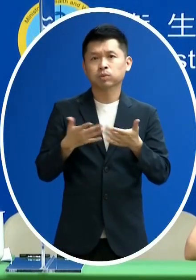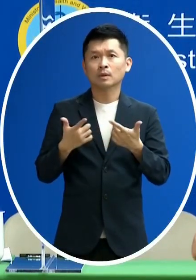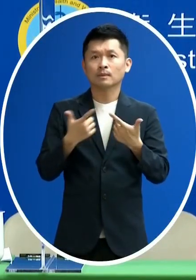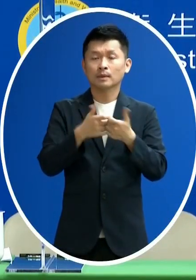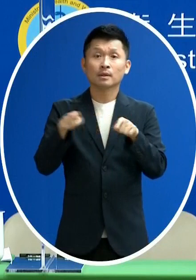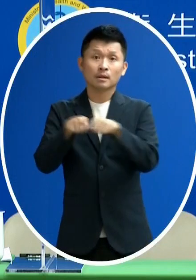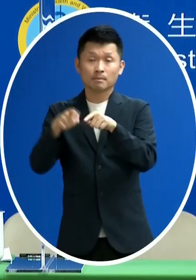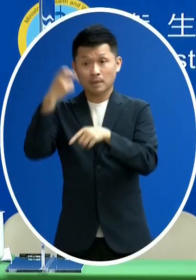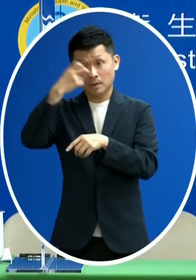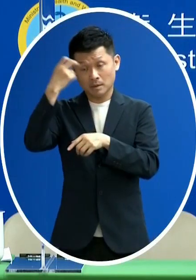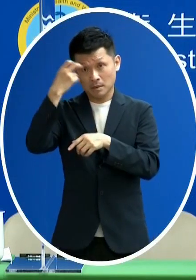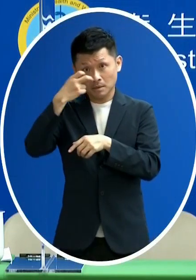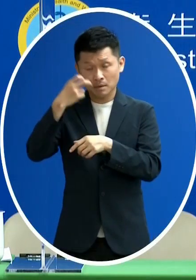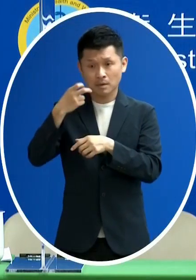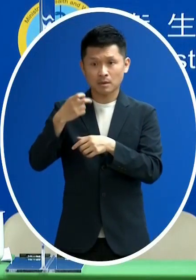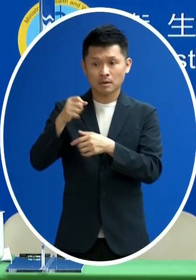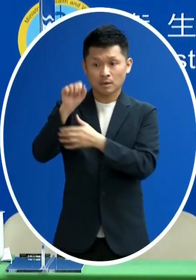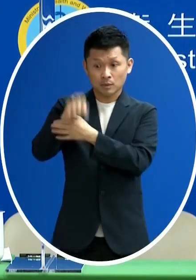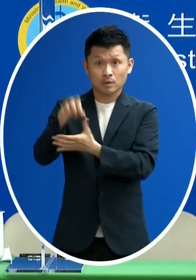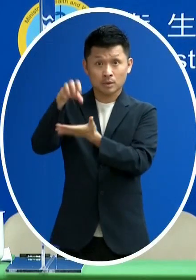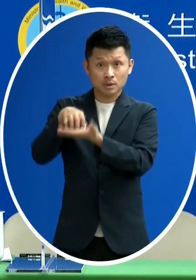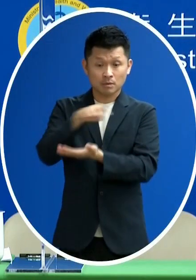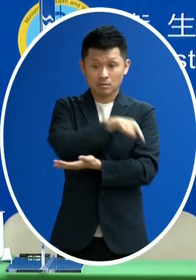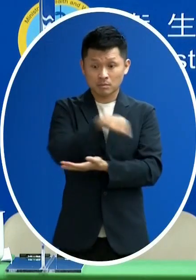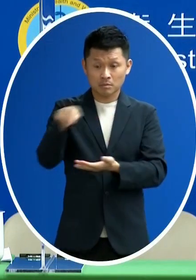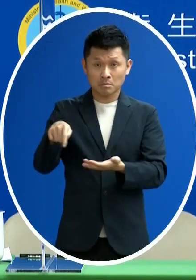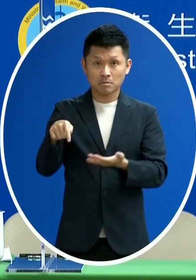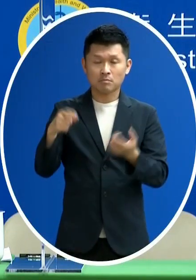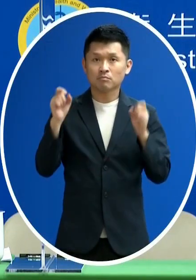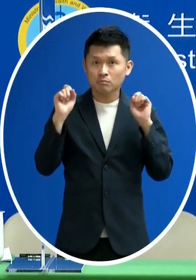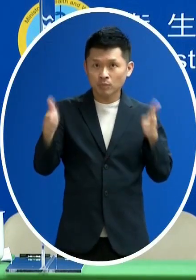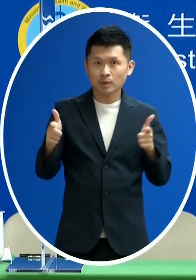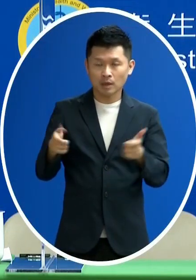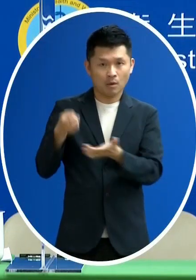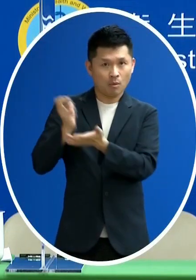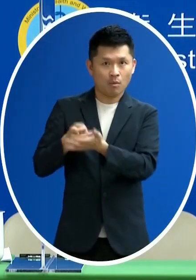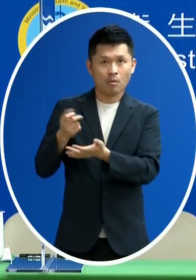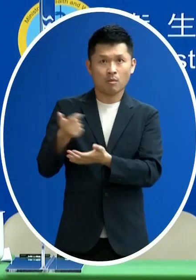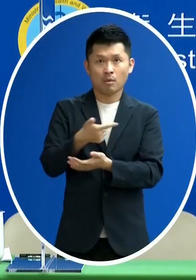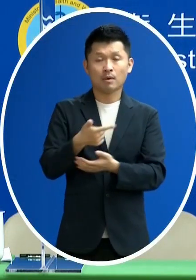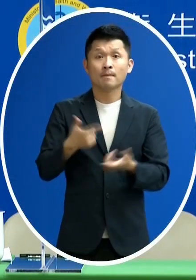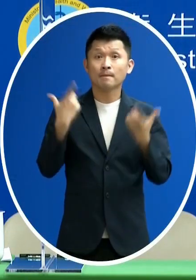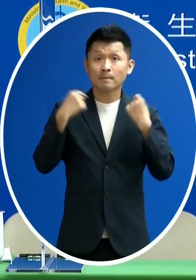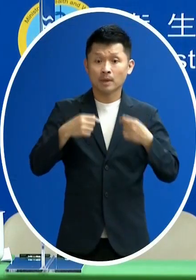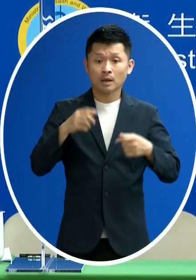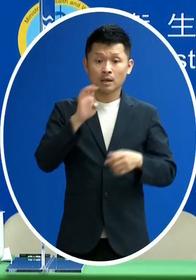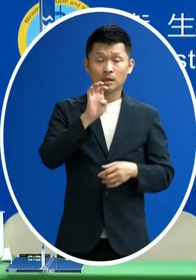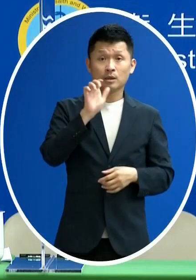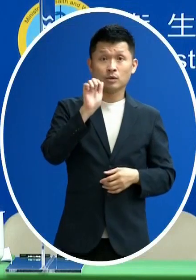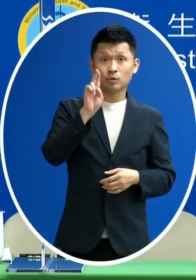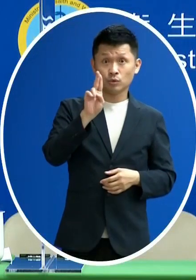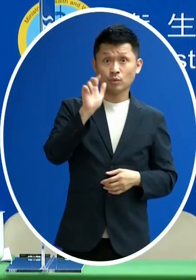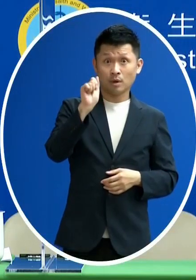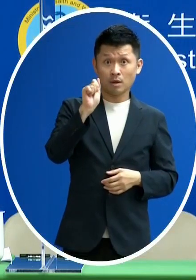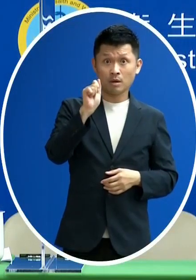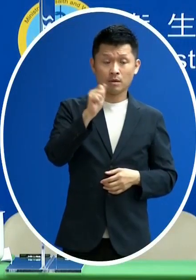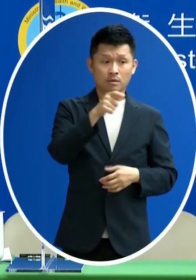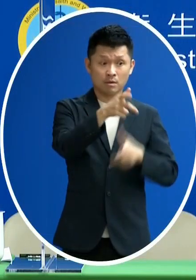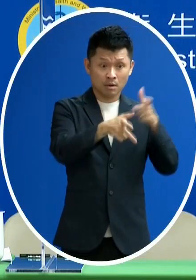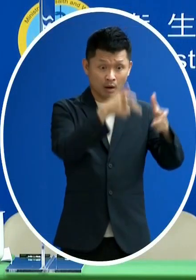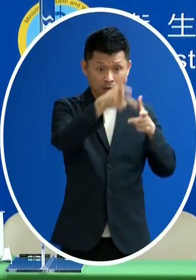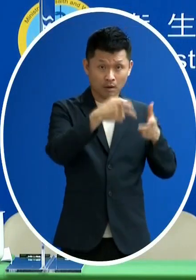们一般的查验登记许可证是不一样的。那我们在 EUA 的申请本来就没有要求要查厂报